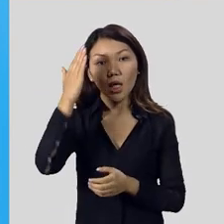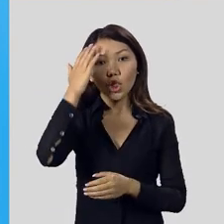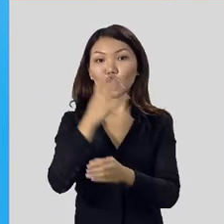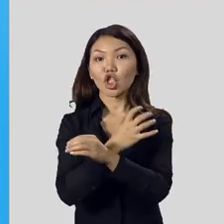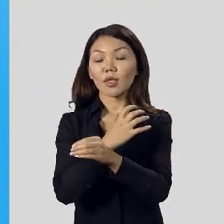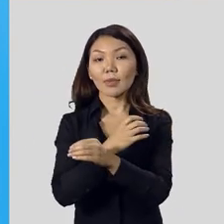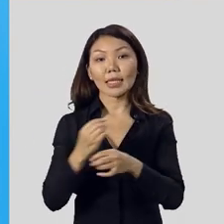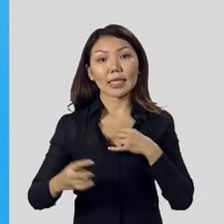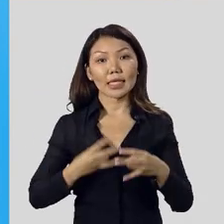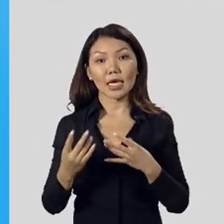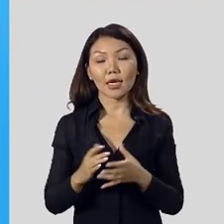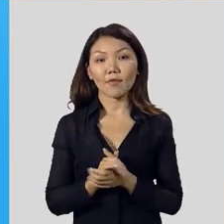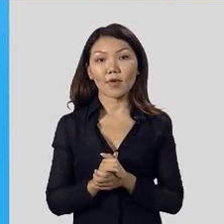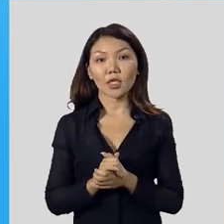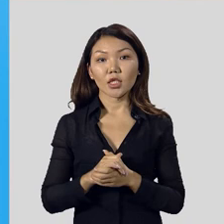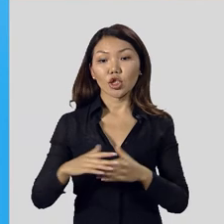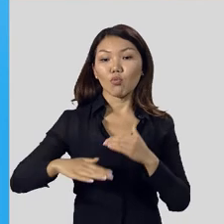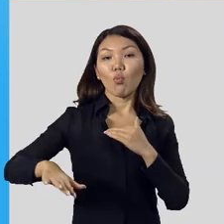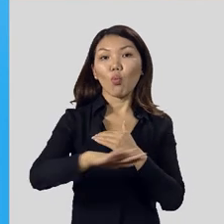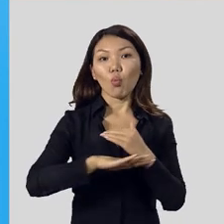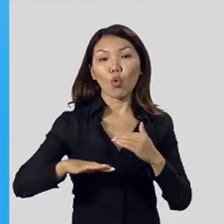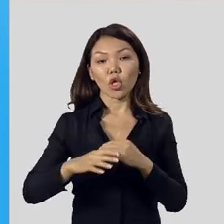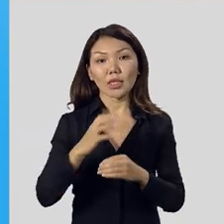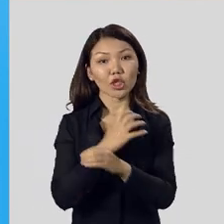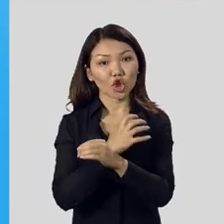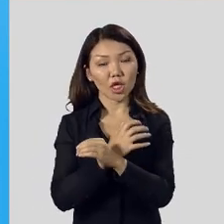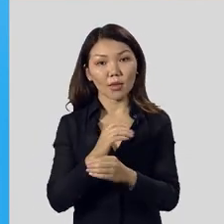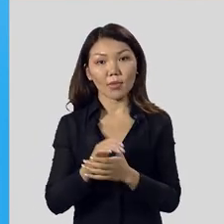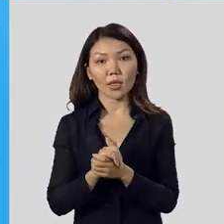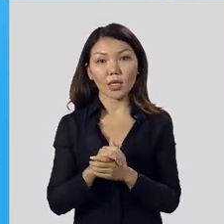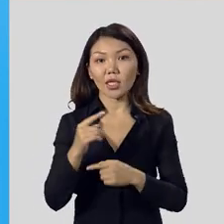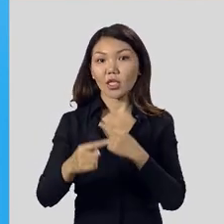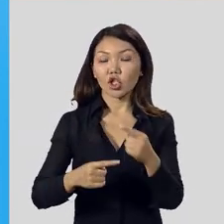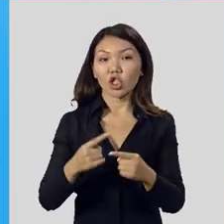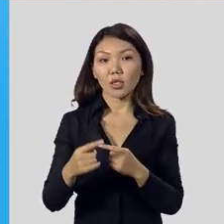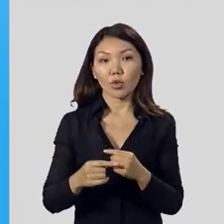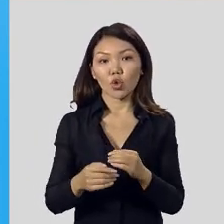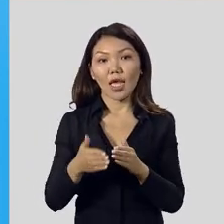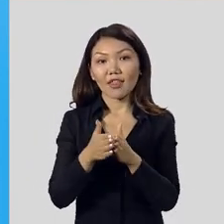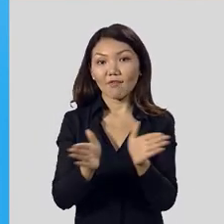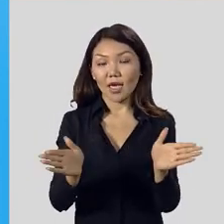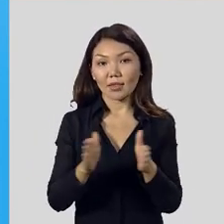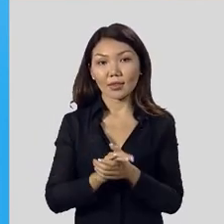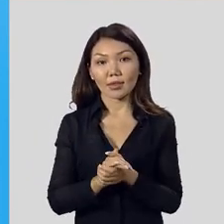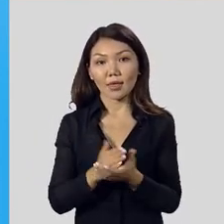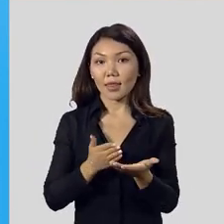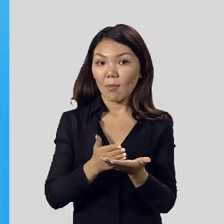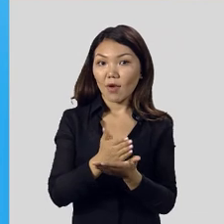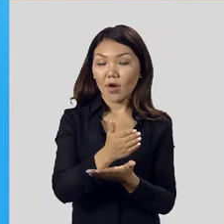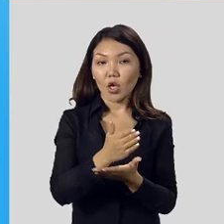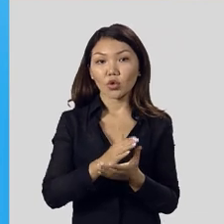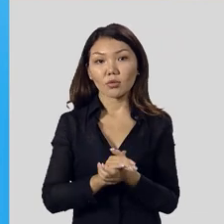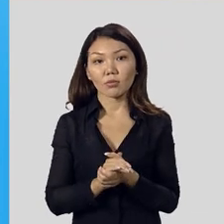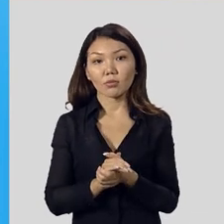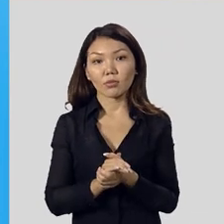нервы выходят из полости черепа через определенные отверстия и направляются